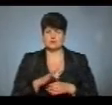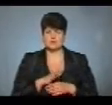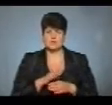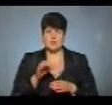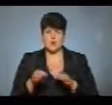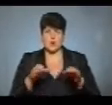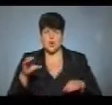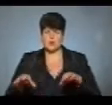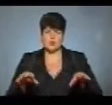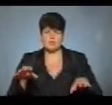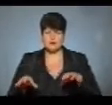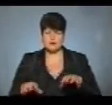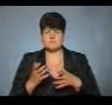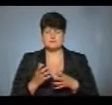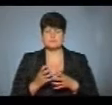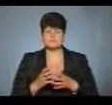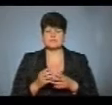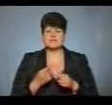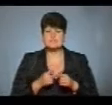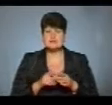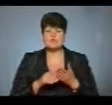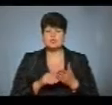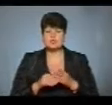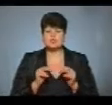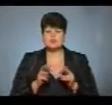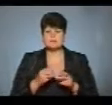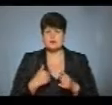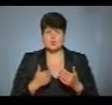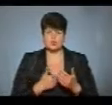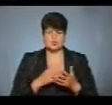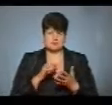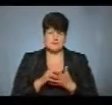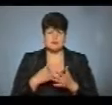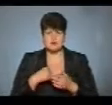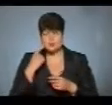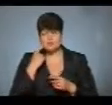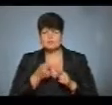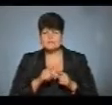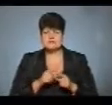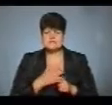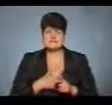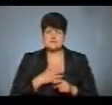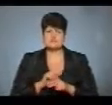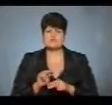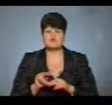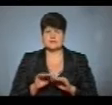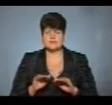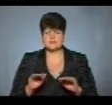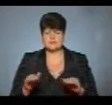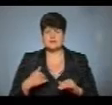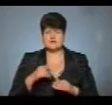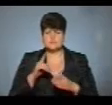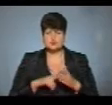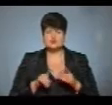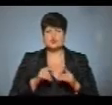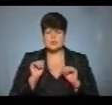Португалії. Це волонтерство. Це те, чим я хочу займатися. Я думаю, це важливо – навчати дітей. Я переконаний, що